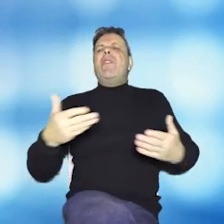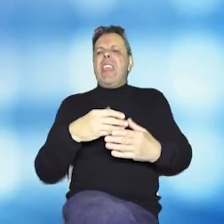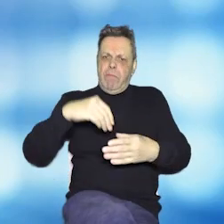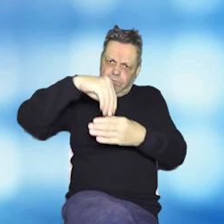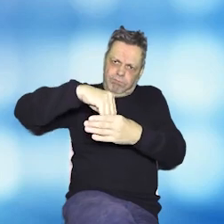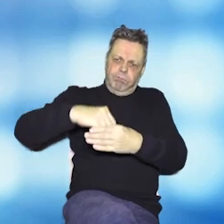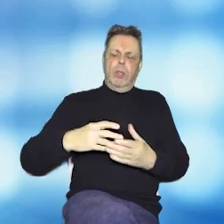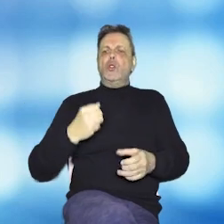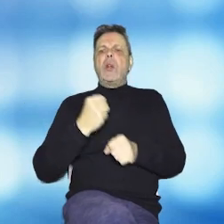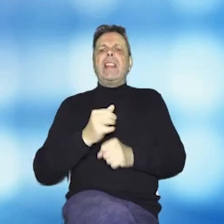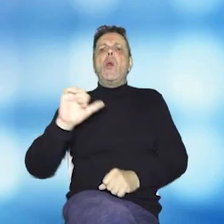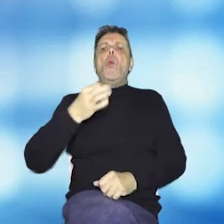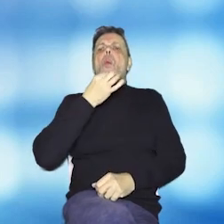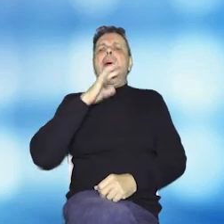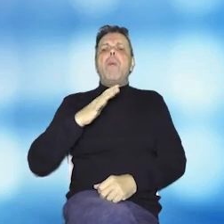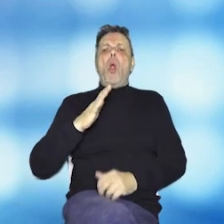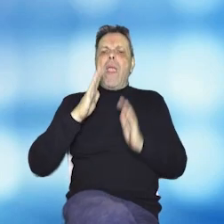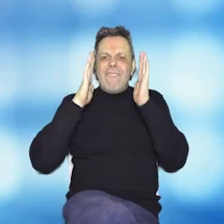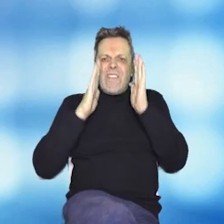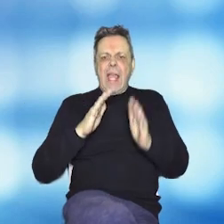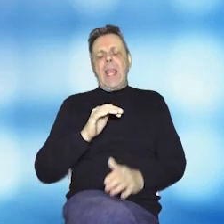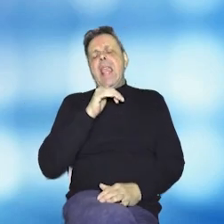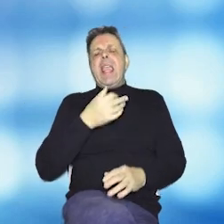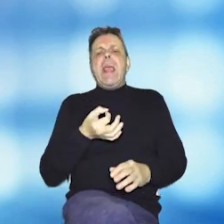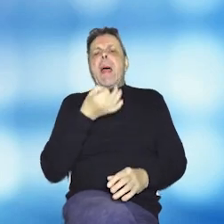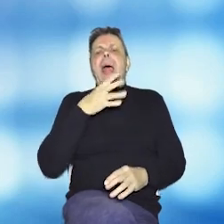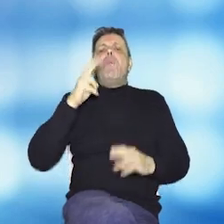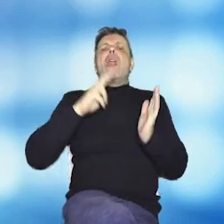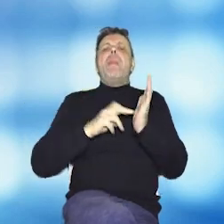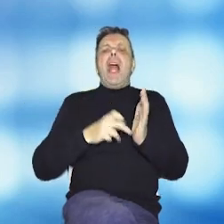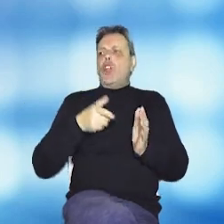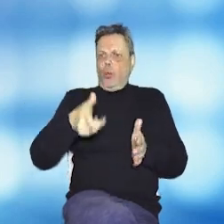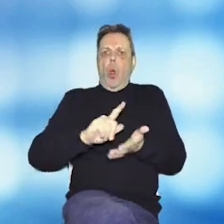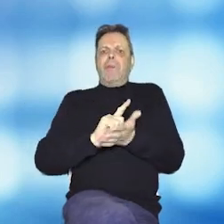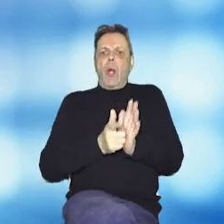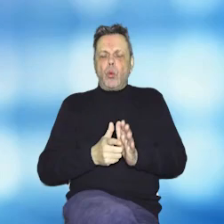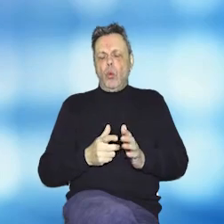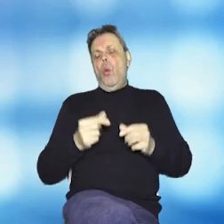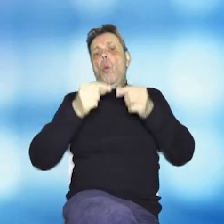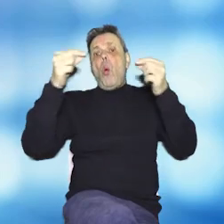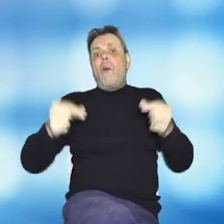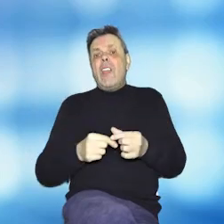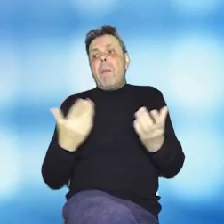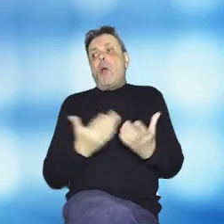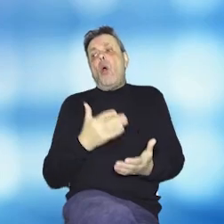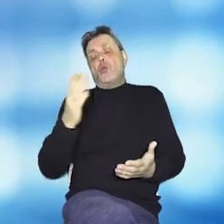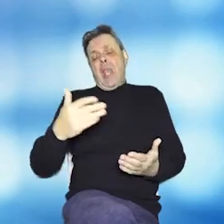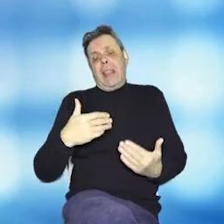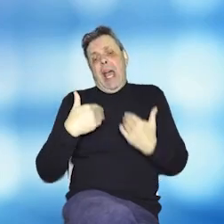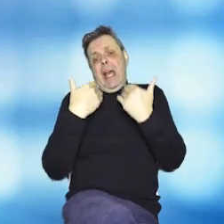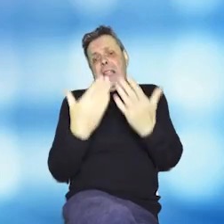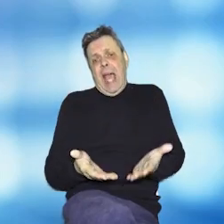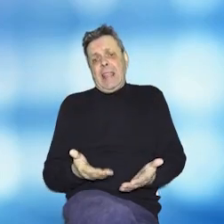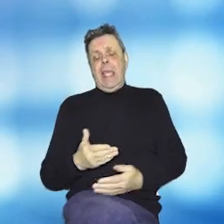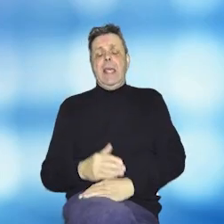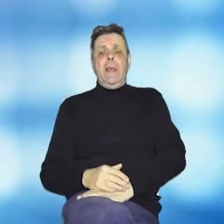akteri radili u najboljoj vjeri i na najbolji način u datom trenutku u okvirima koji su nam tada dati,